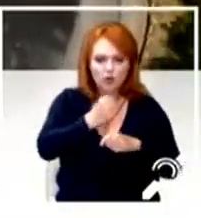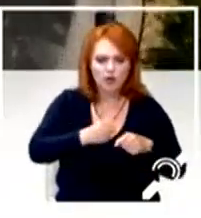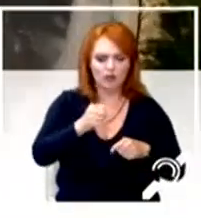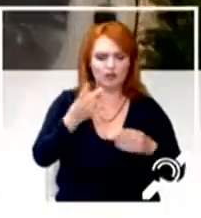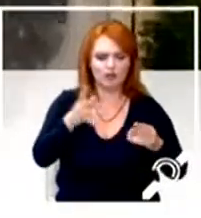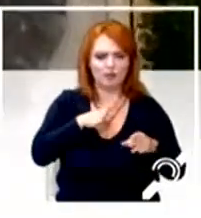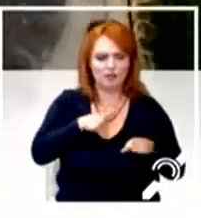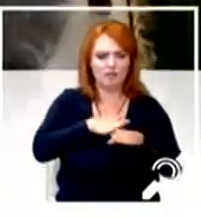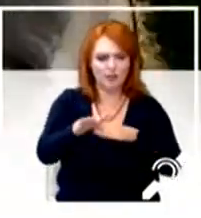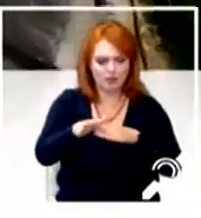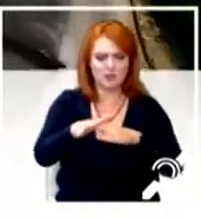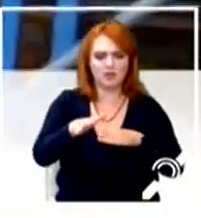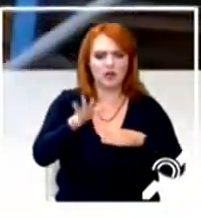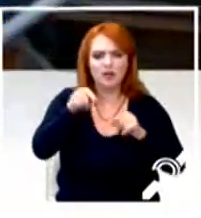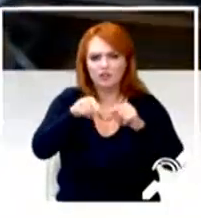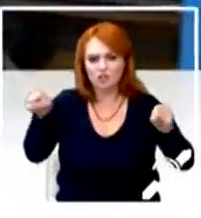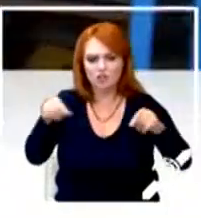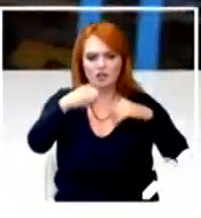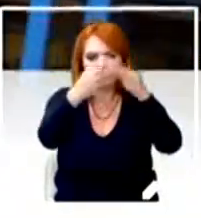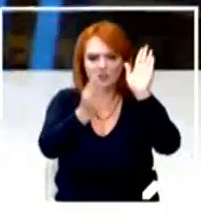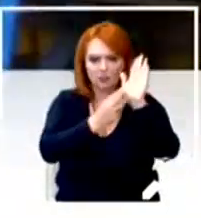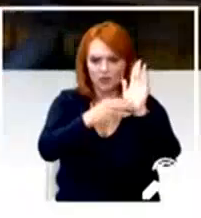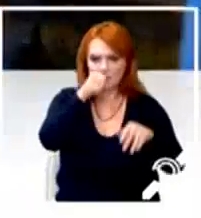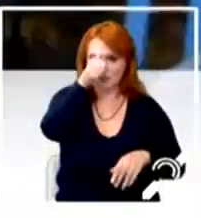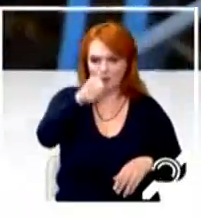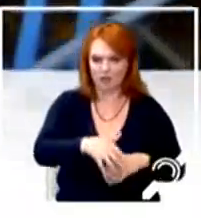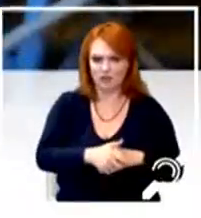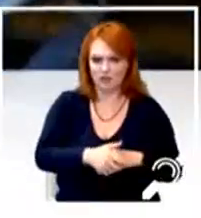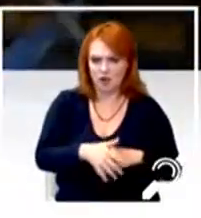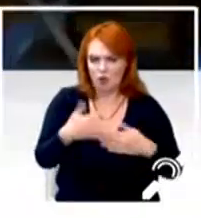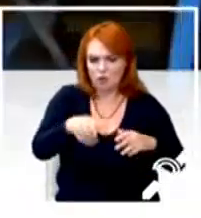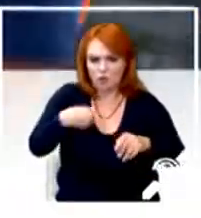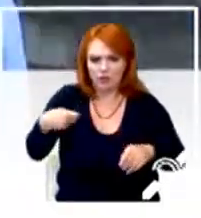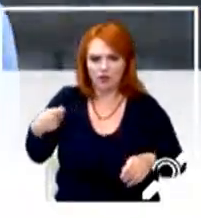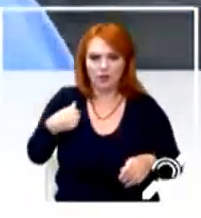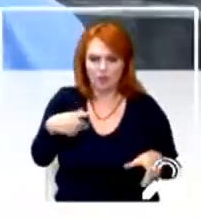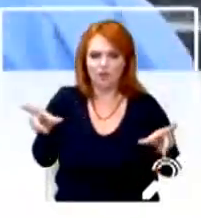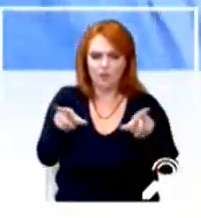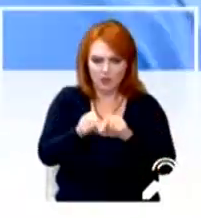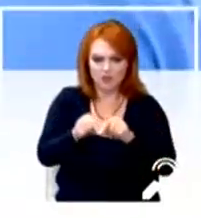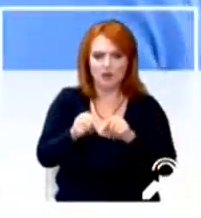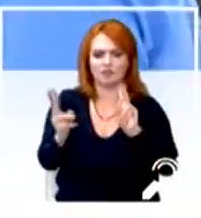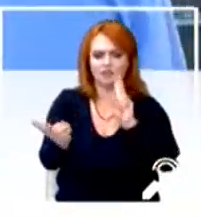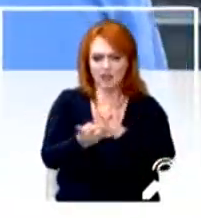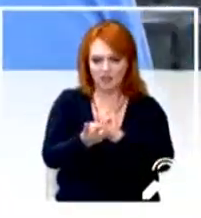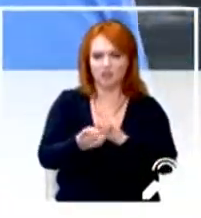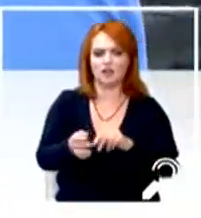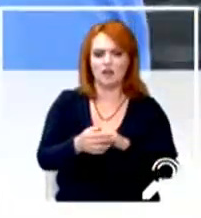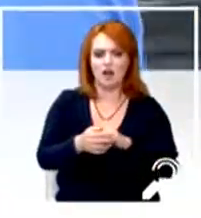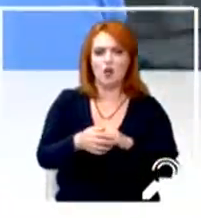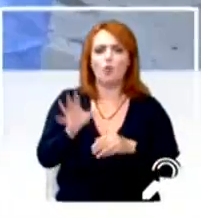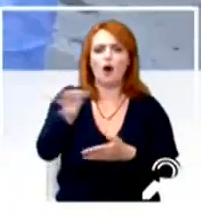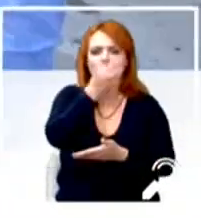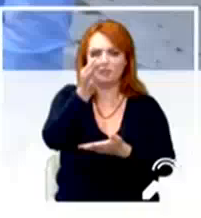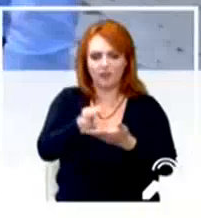luni durează ani de zile. Am analizat problema împreună cu șeful de șantier și până în luna octombrie aceste lucrări trebuie